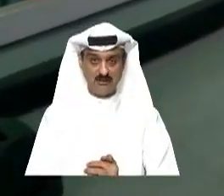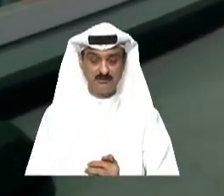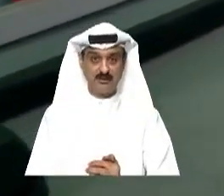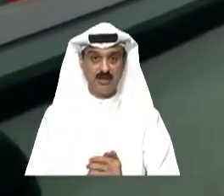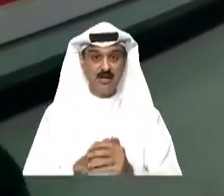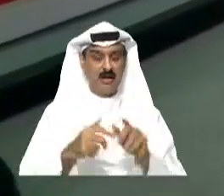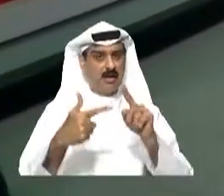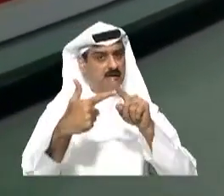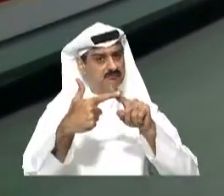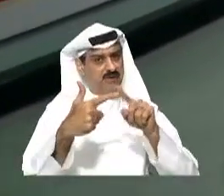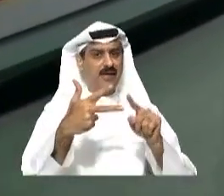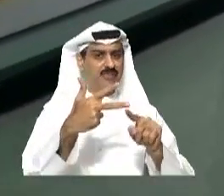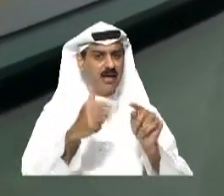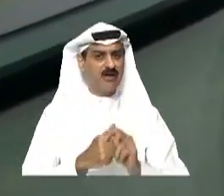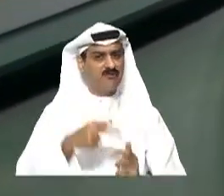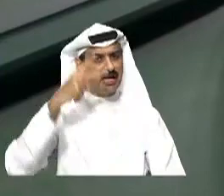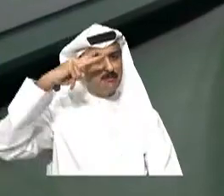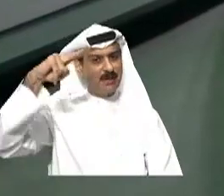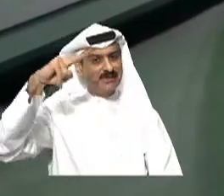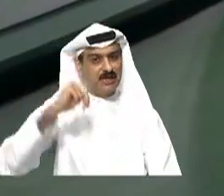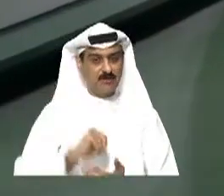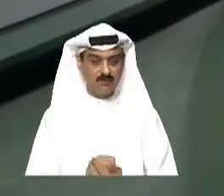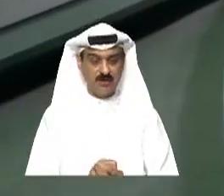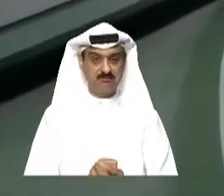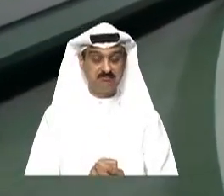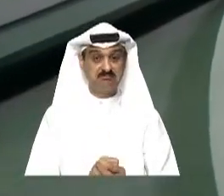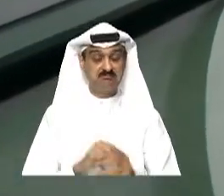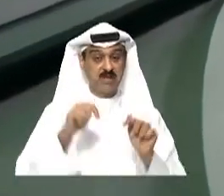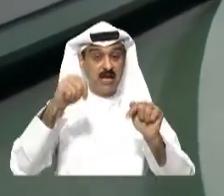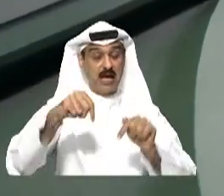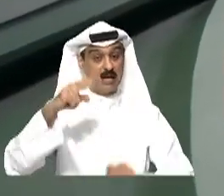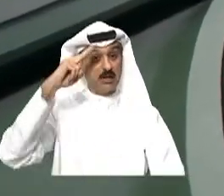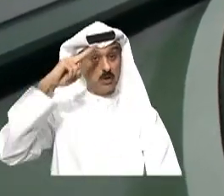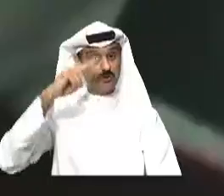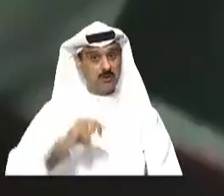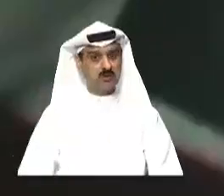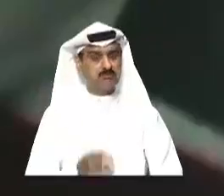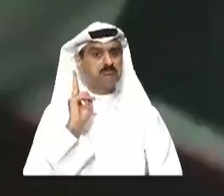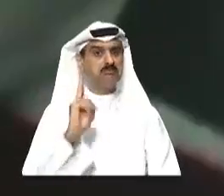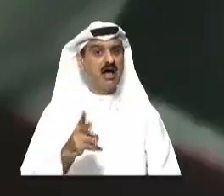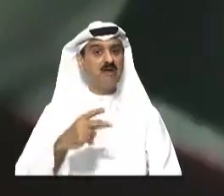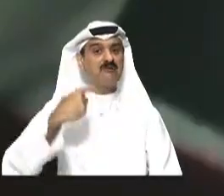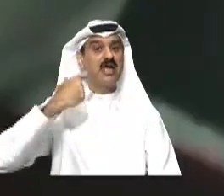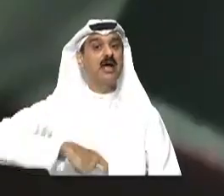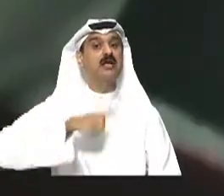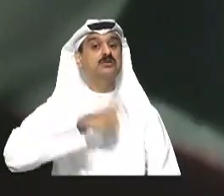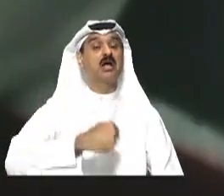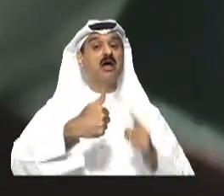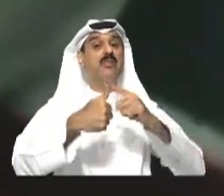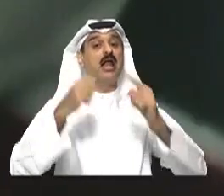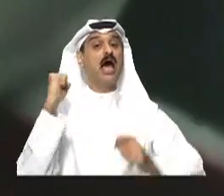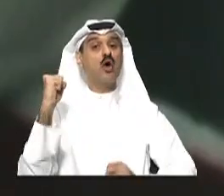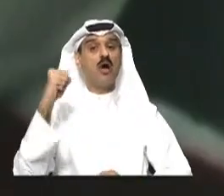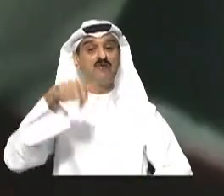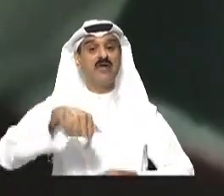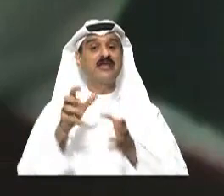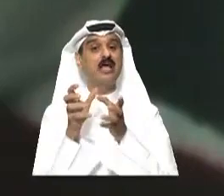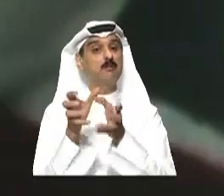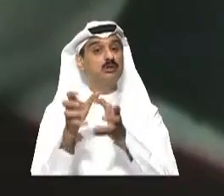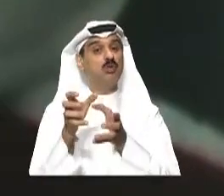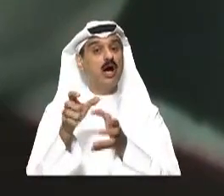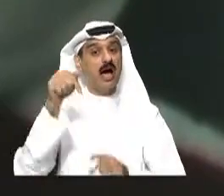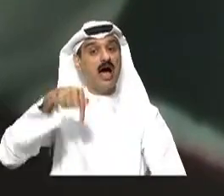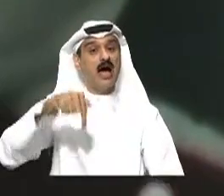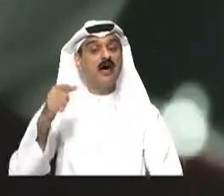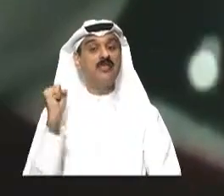المجموعة المكسيك وبولندا تعادلوا 0-0، وبالتالي الأخضر السعودي اللي يتغلب على متفوق خالد ميسي ورفاقه بإمكانه يتغلب